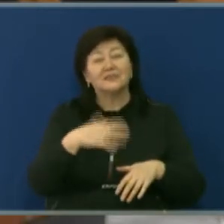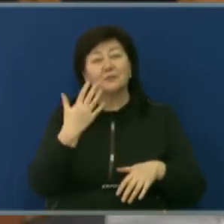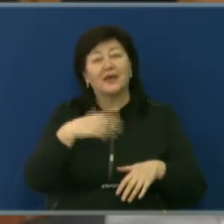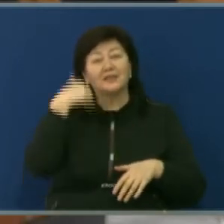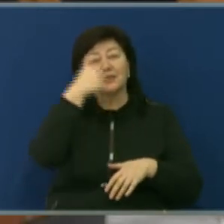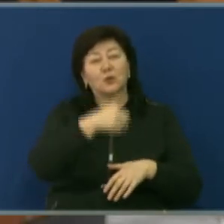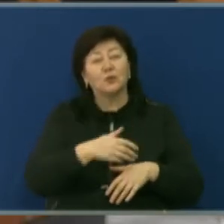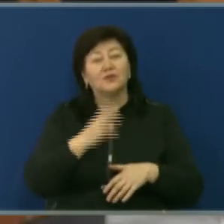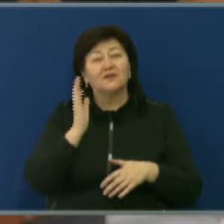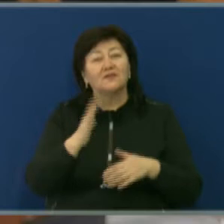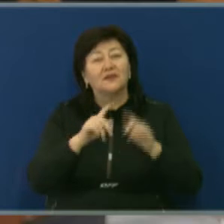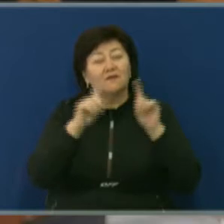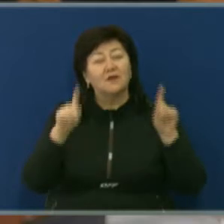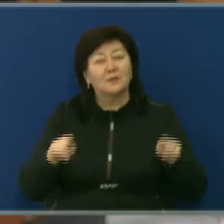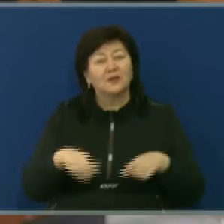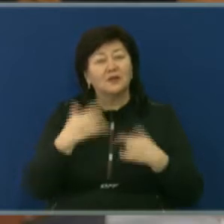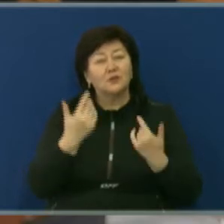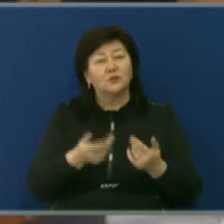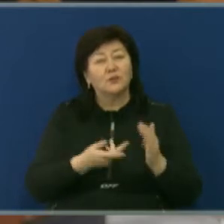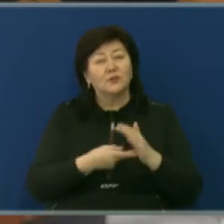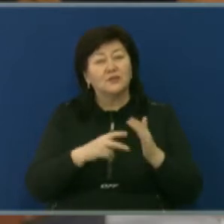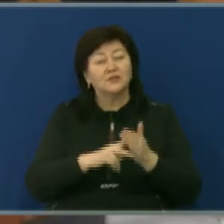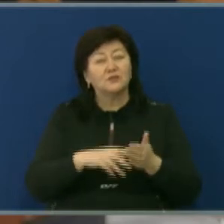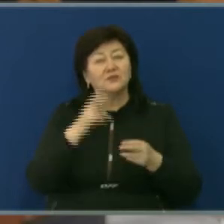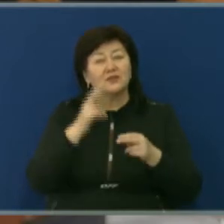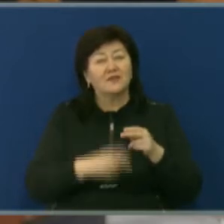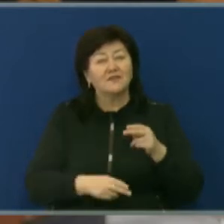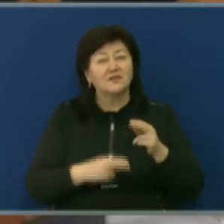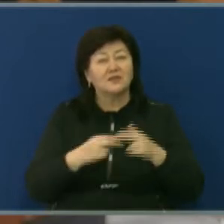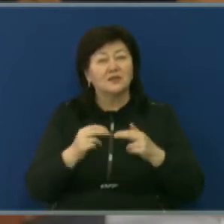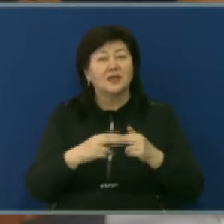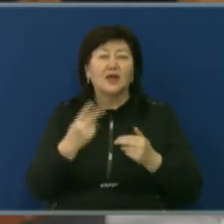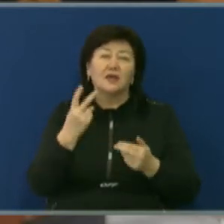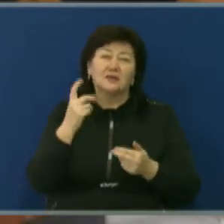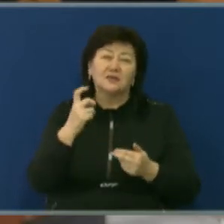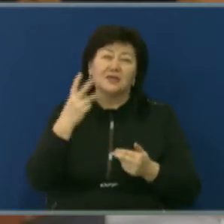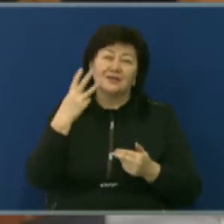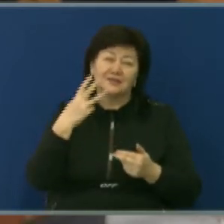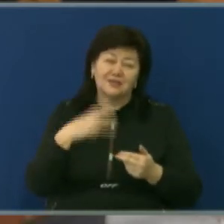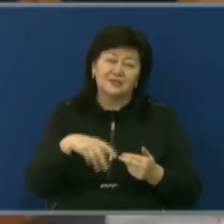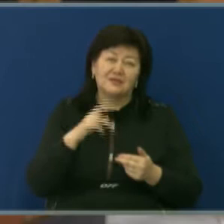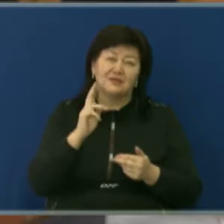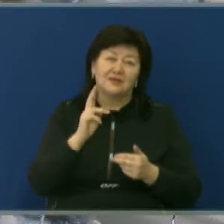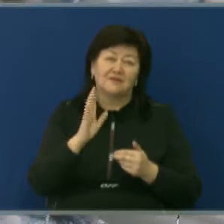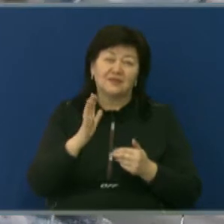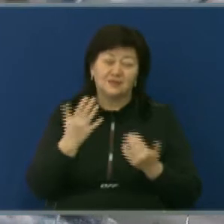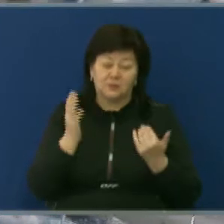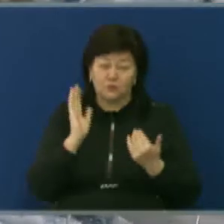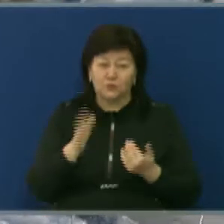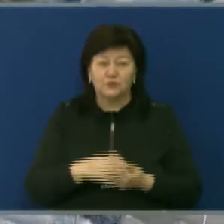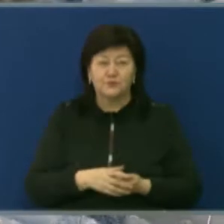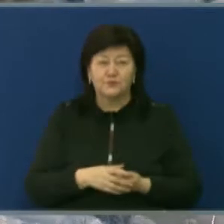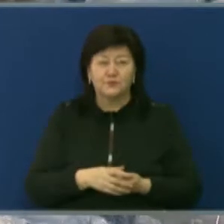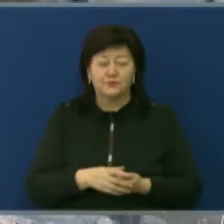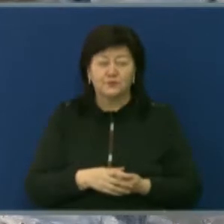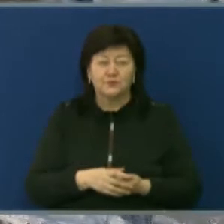2020-2025 годы, в рамках которого планируется завершить строительство около 130 жилых домов в этот период. Для горожан и